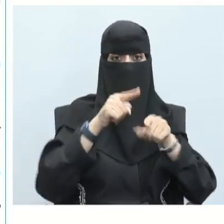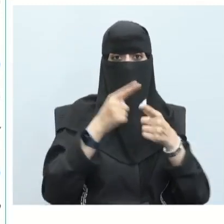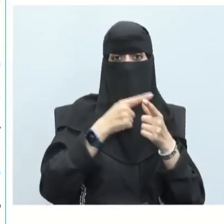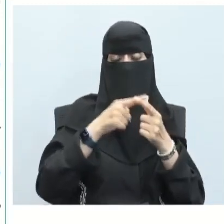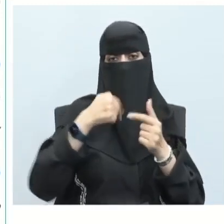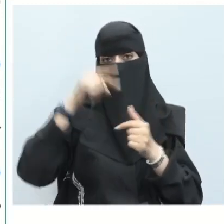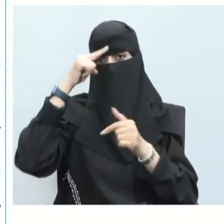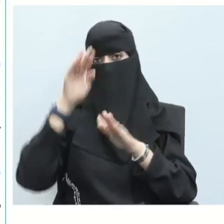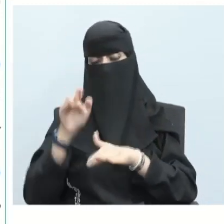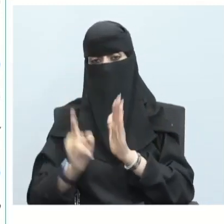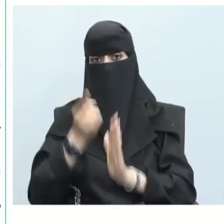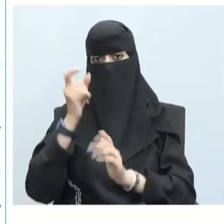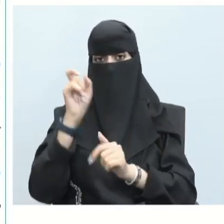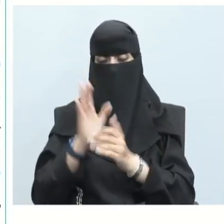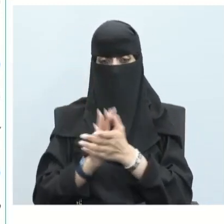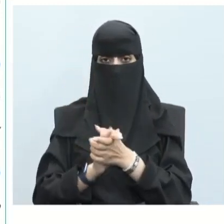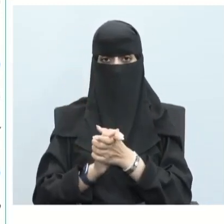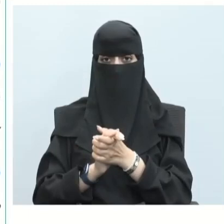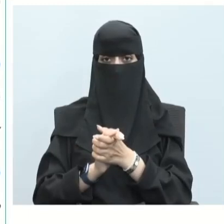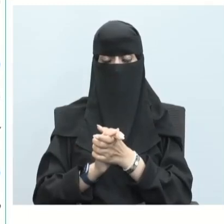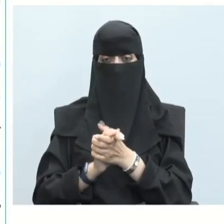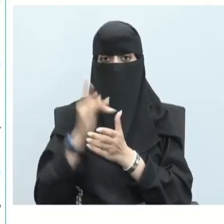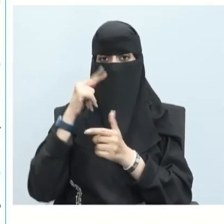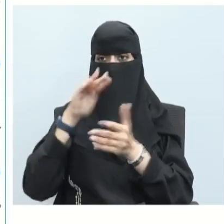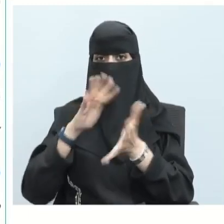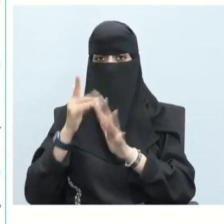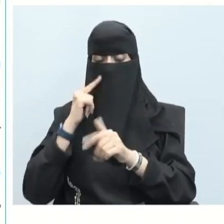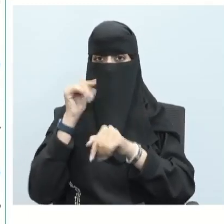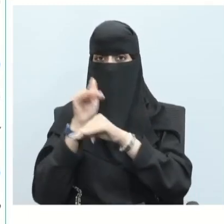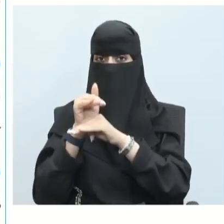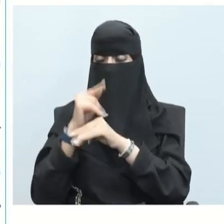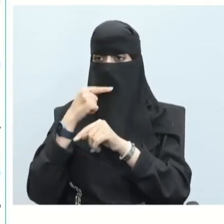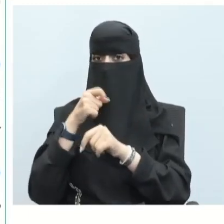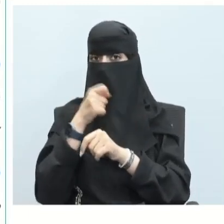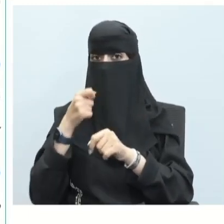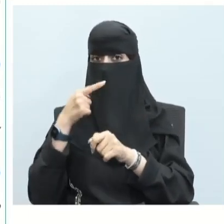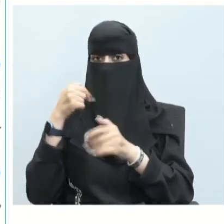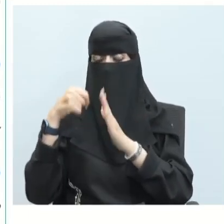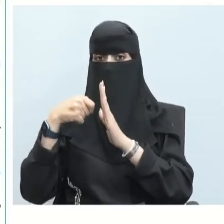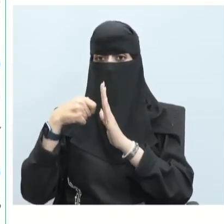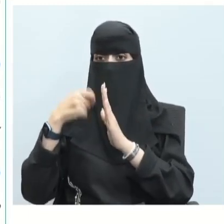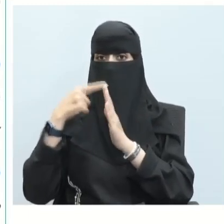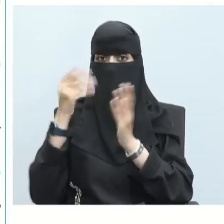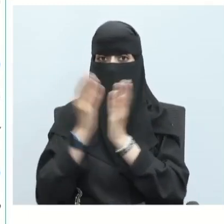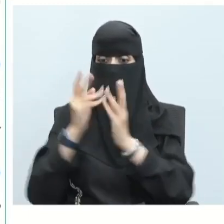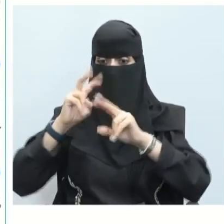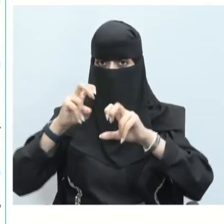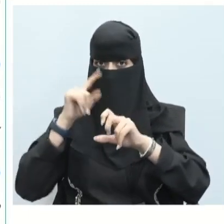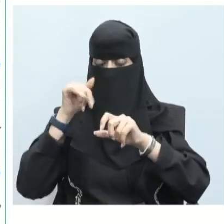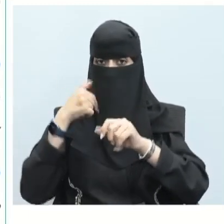المثالين الاتيين بحسب تعليق المشرف الاكاديمي على البحث المقدم من الطالب